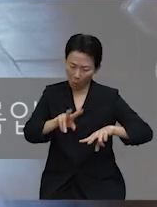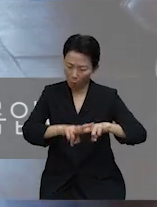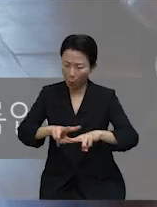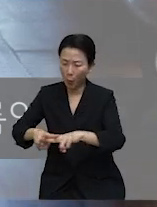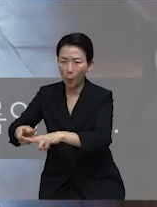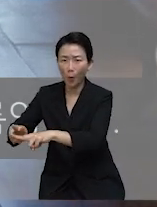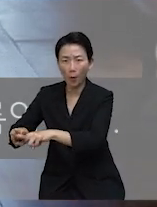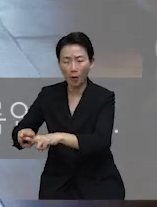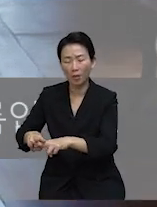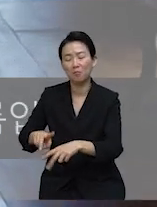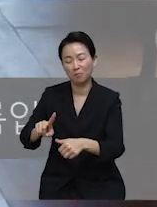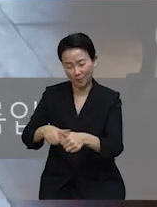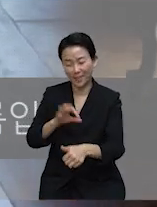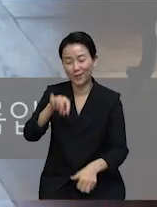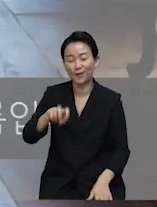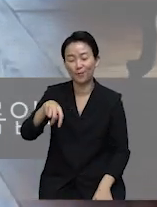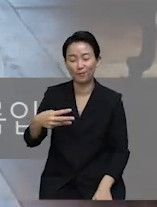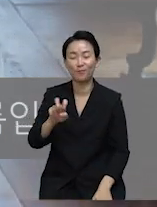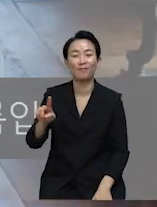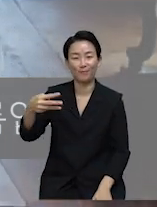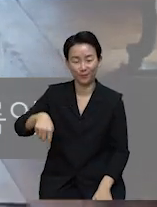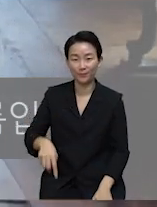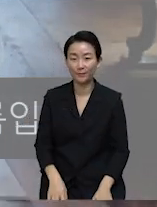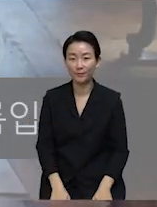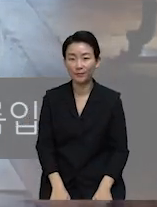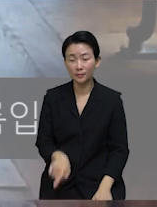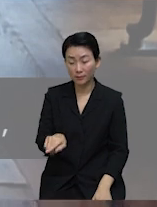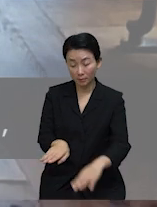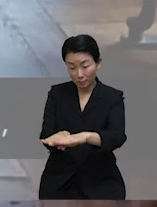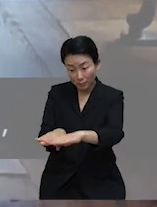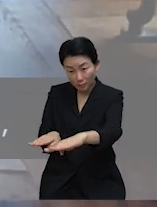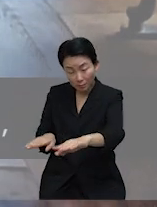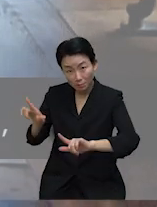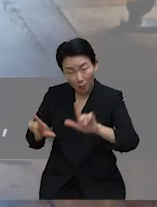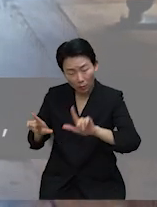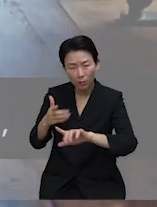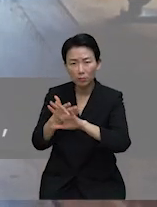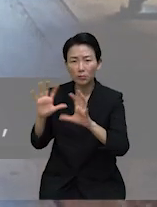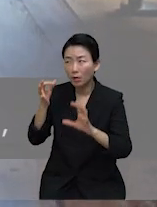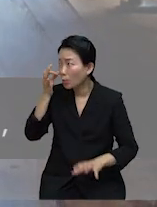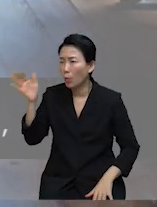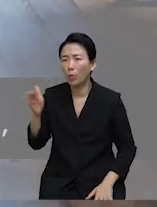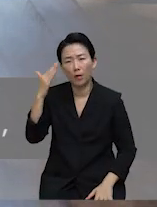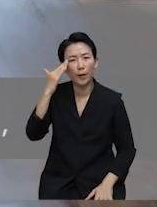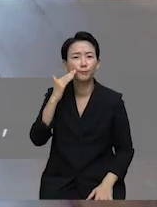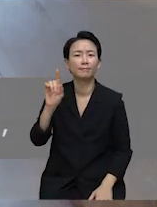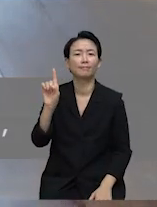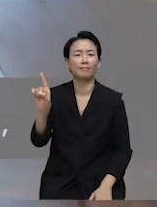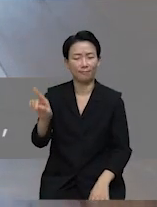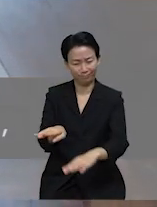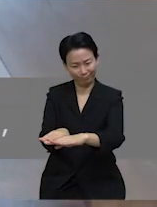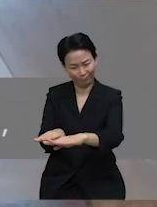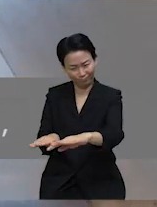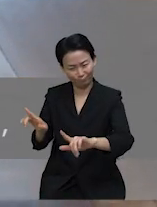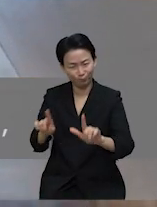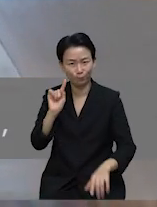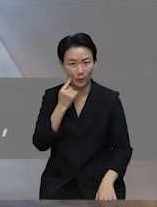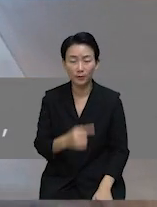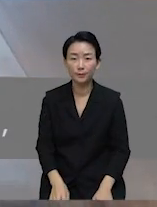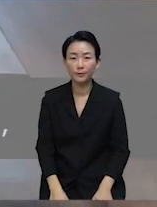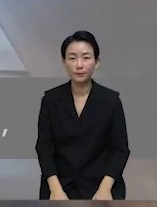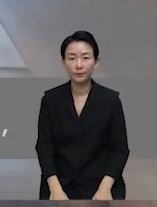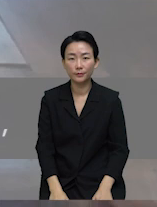한자 우물정자와 같다고 해서 붙여진 이름입니다. 이 우물마루는 한국에서만 나타나는